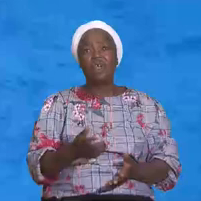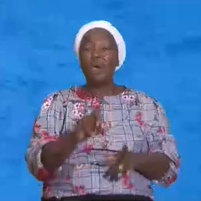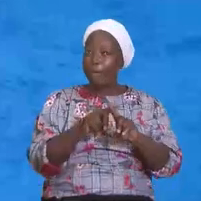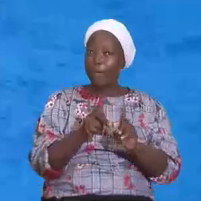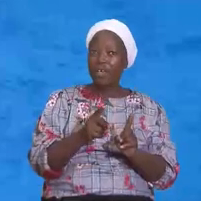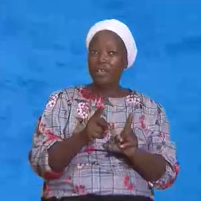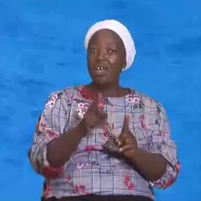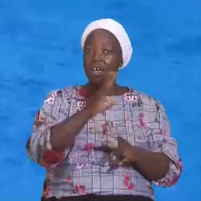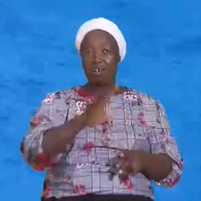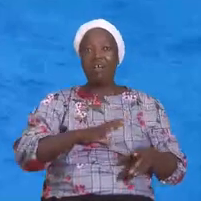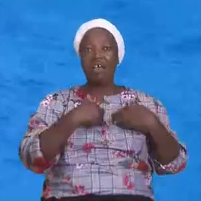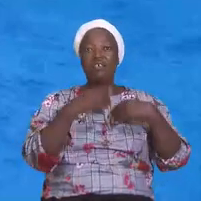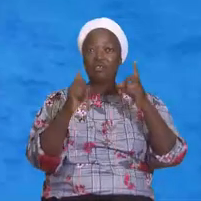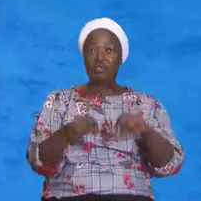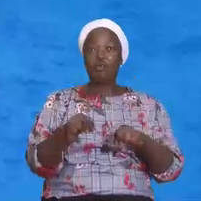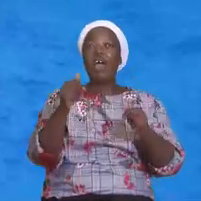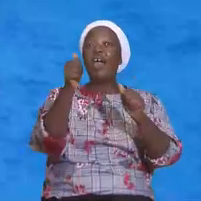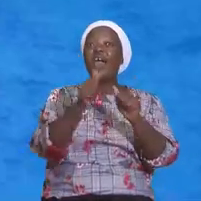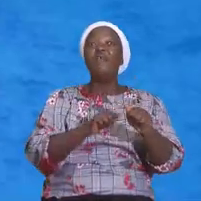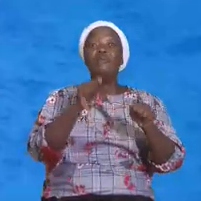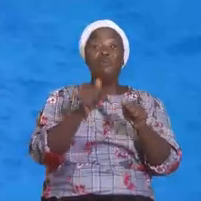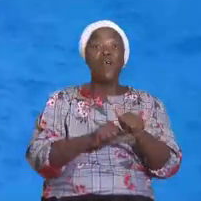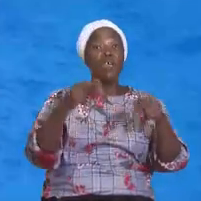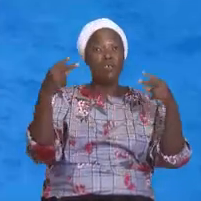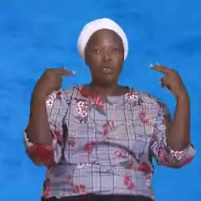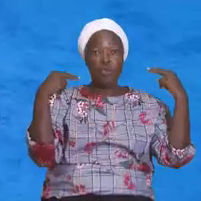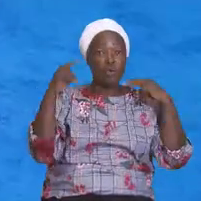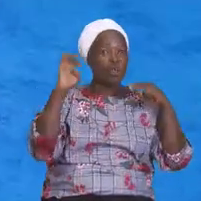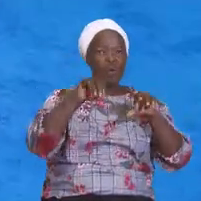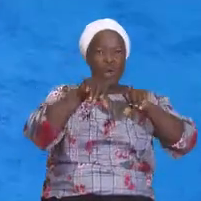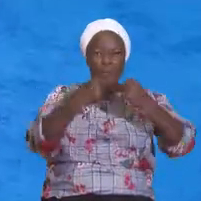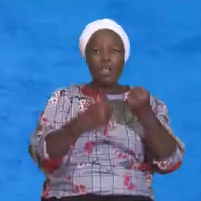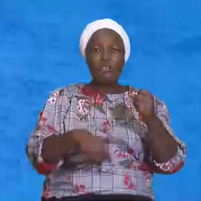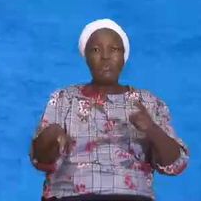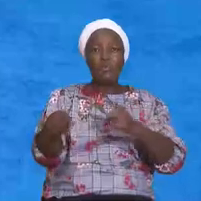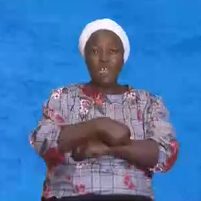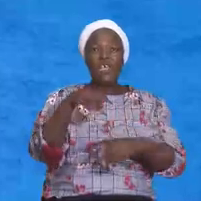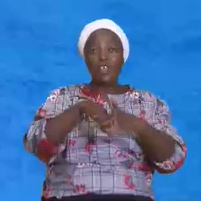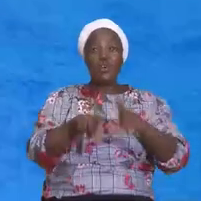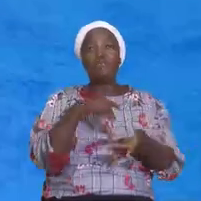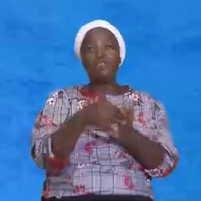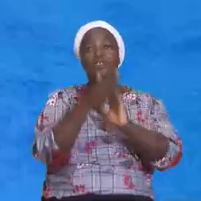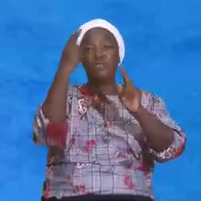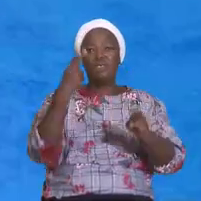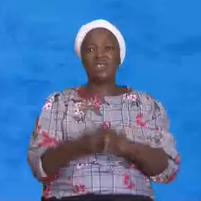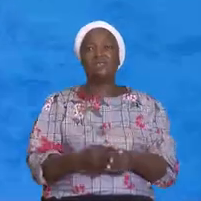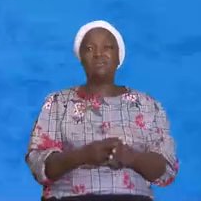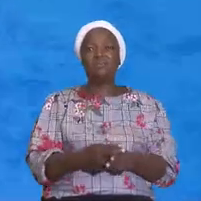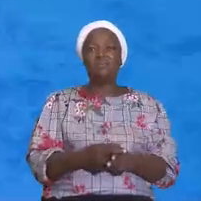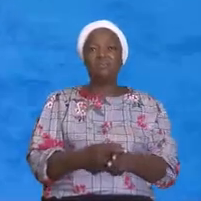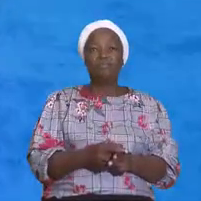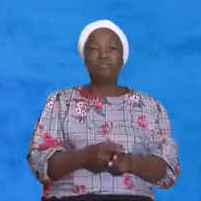Et ce n'est pas les messagers du diable. Mais Christ est venu tout joug, il